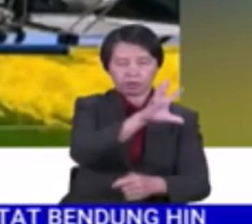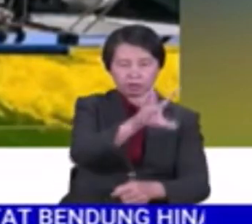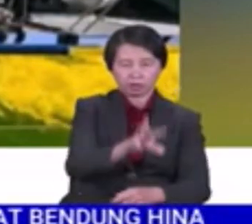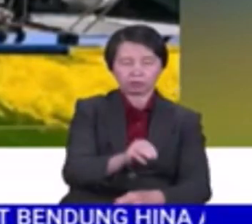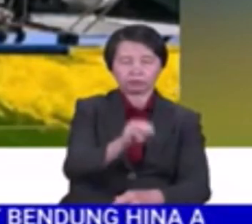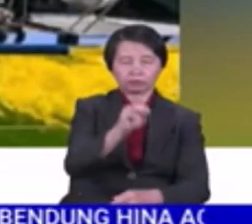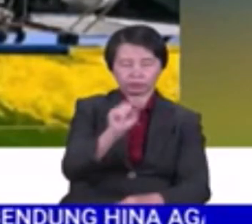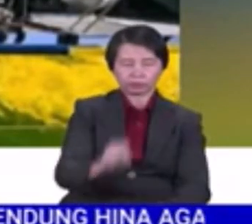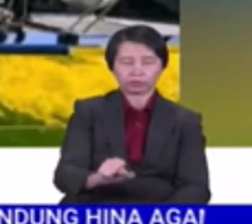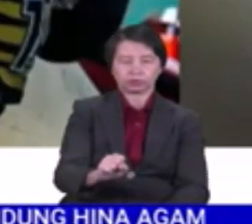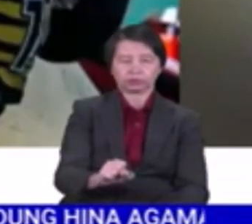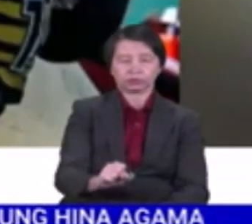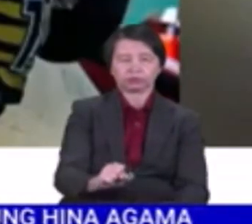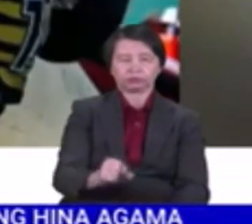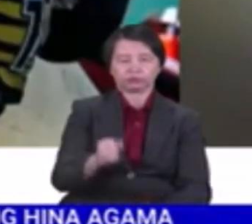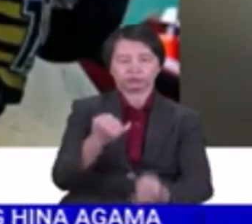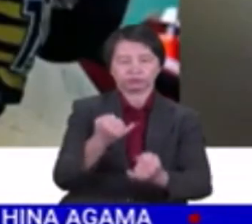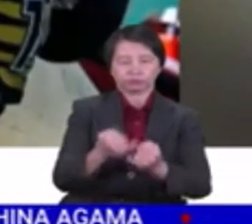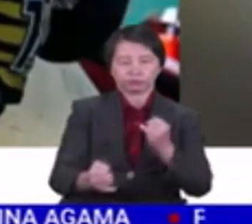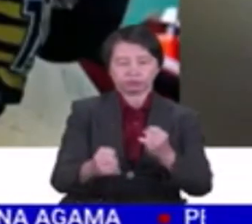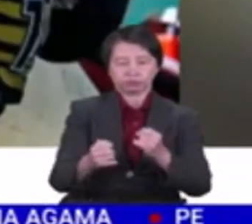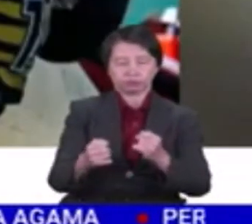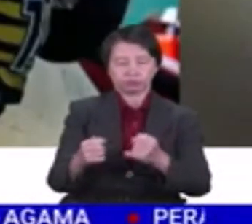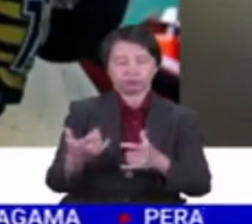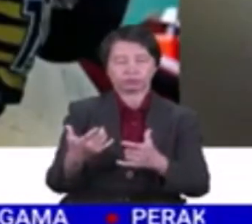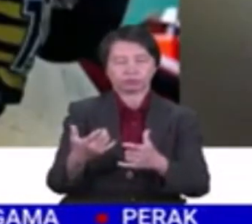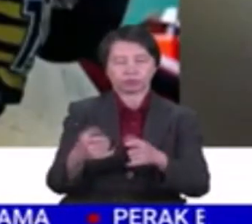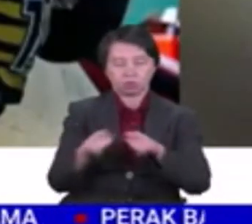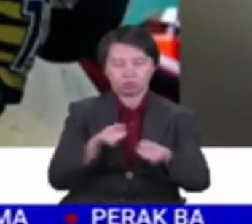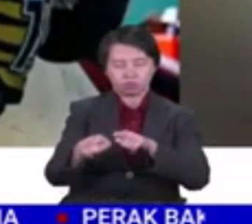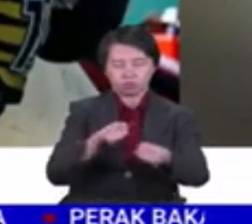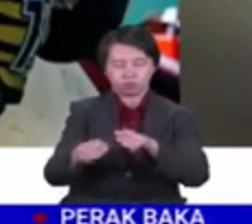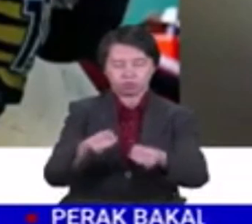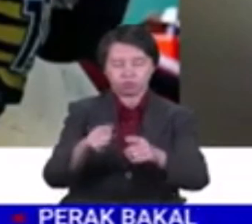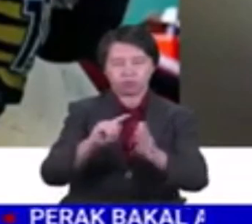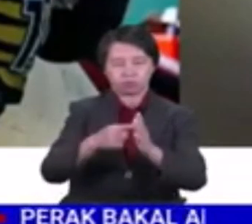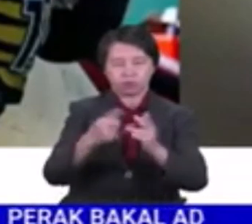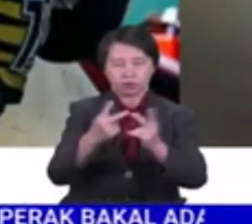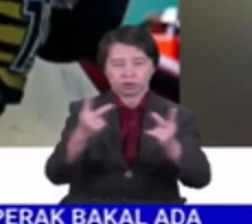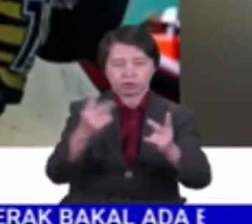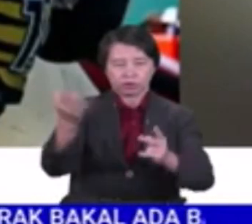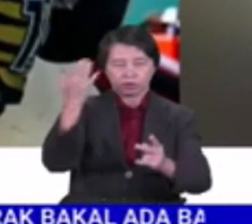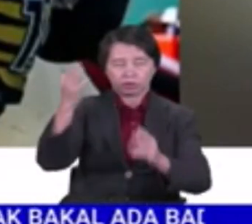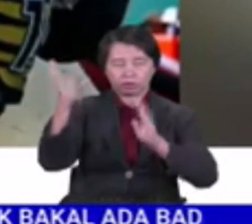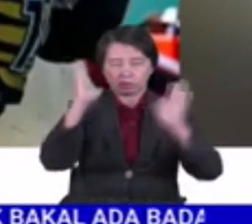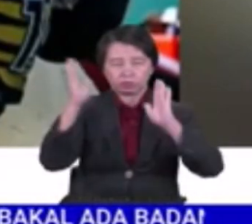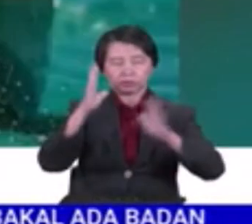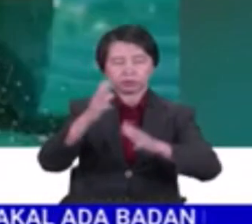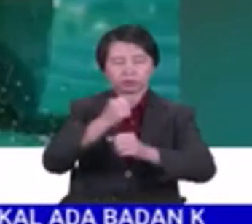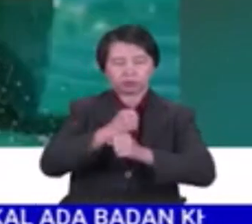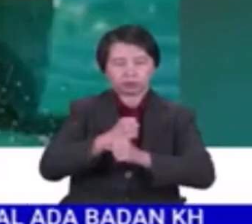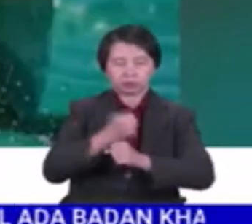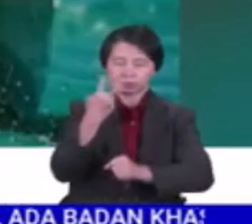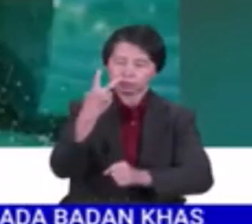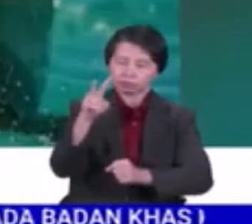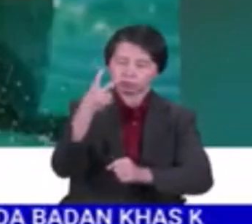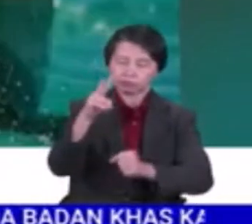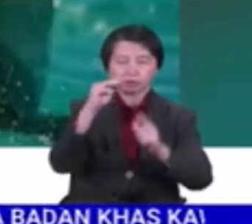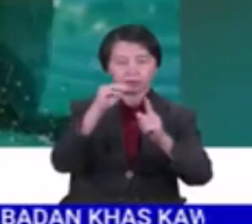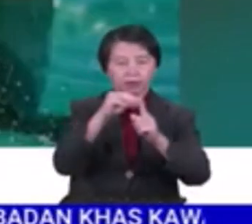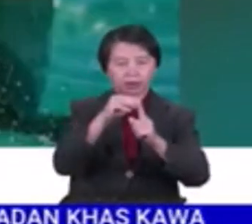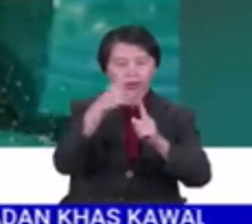Selatan pada akhir penerbangan empat hari itu yang Bermuda Kamis lepas Malaysia mengumpul 12